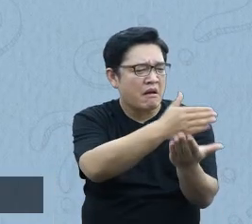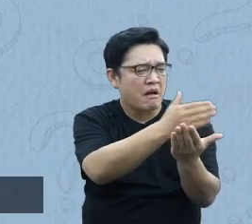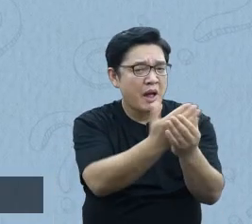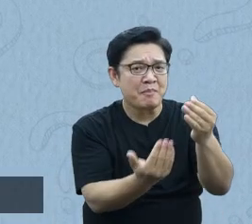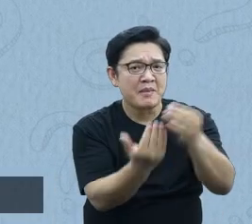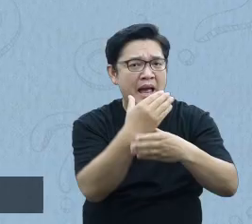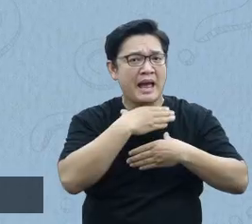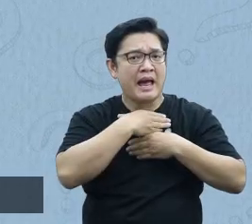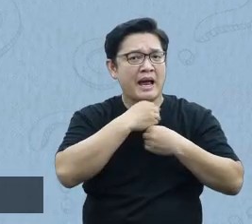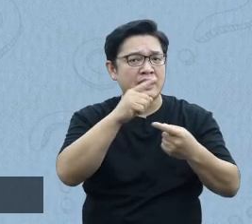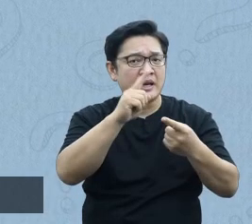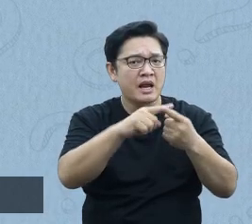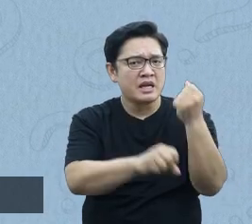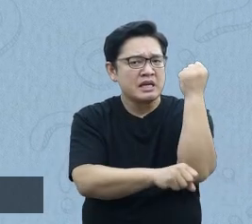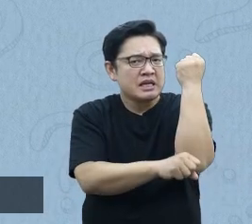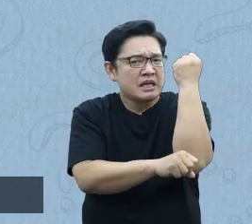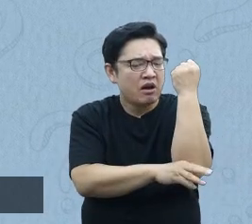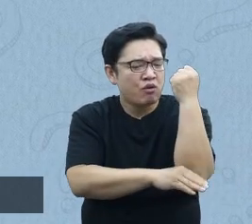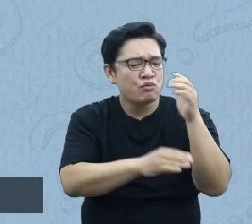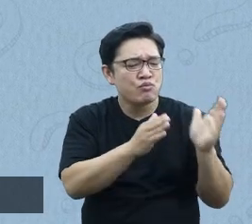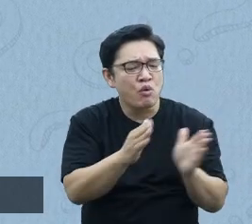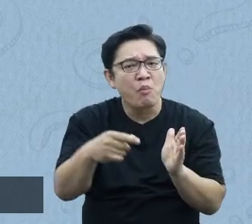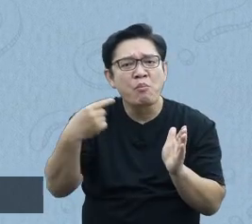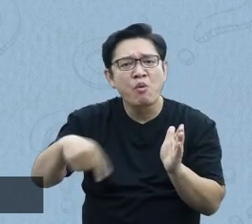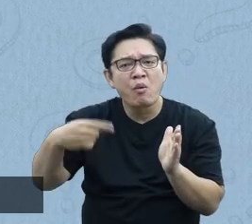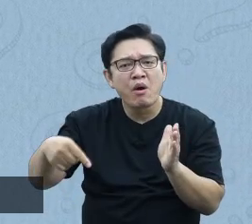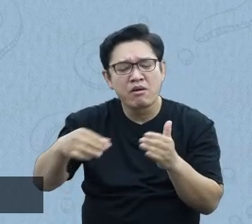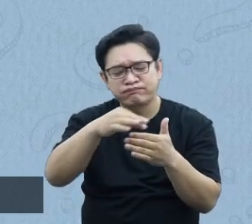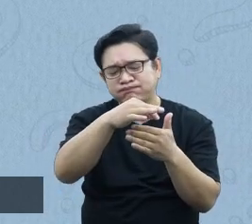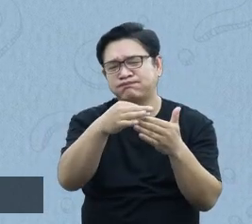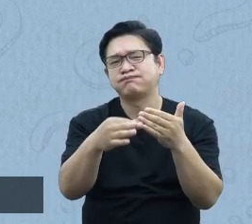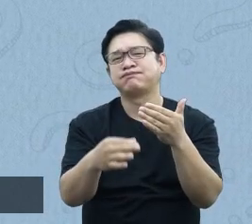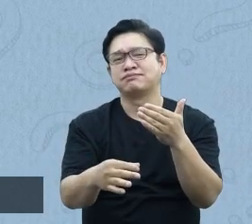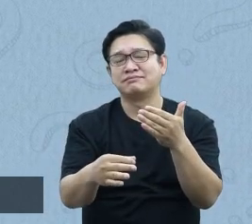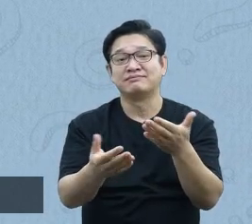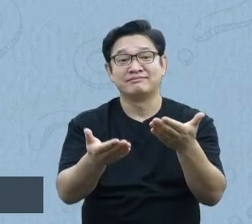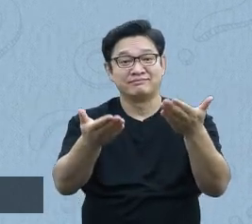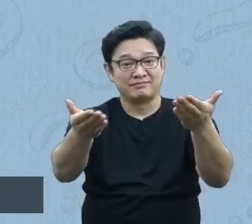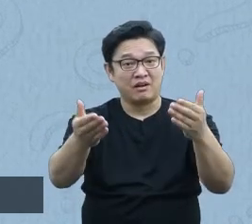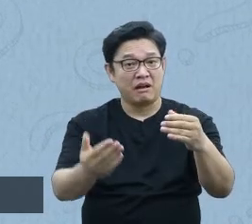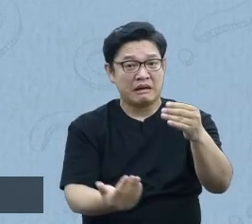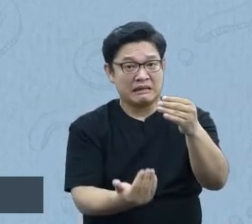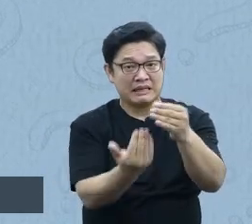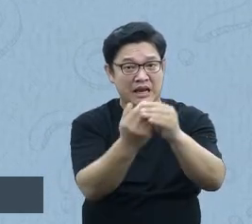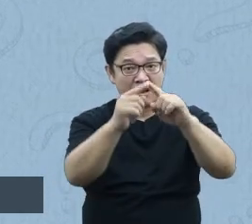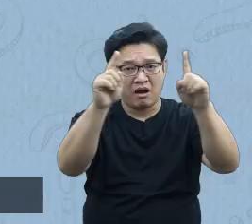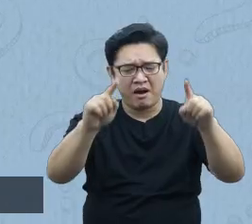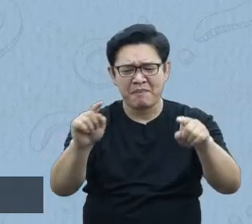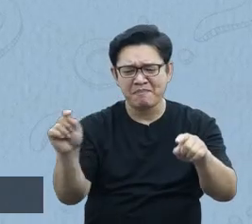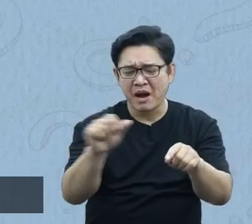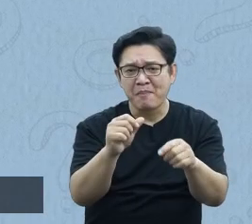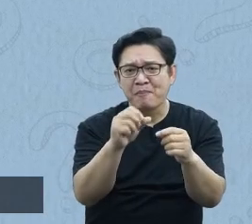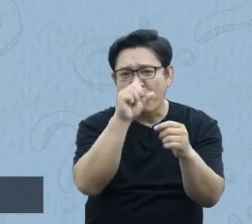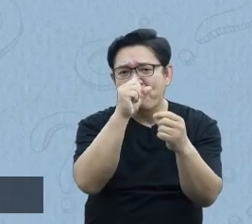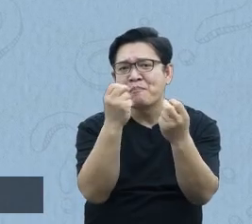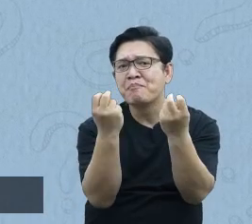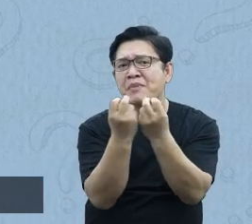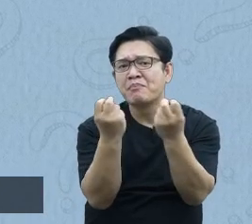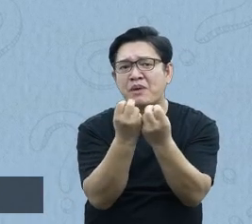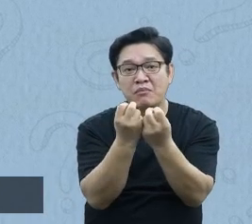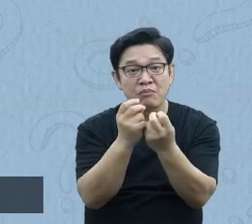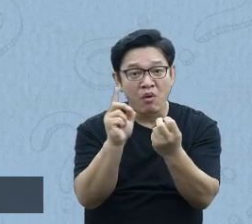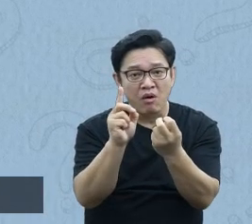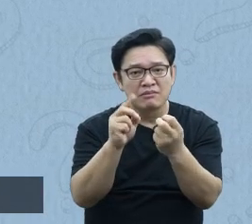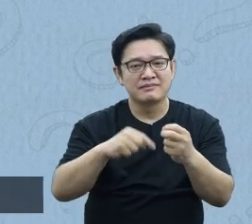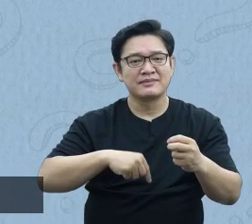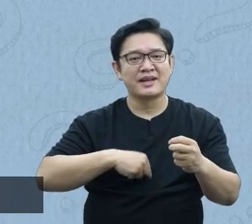각종 재난안전사고에 대비하여 기본적으로 준비해야 할 사항을 알아볼까요? 재난사고가 났을 때 빠른 도움을 받기